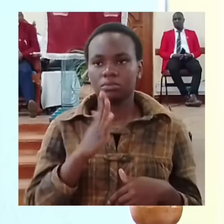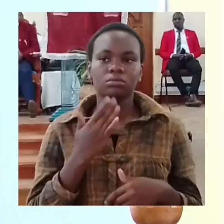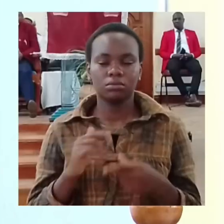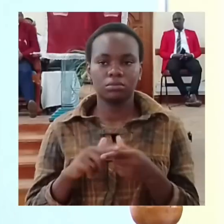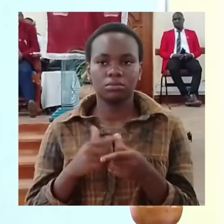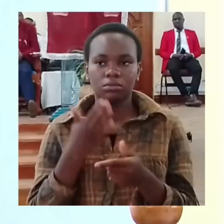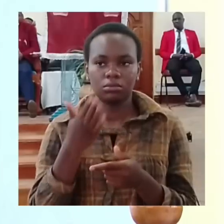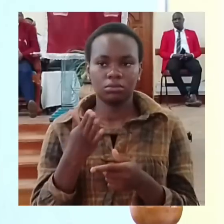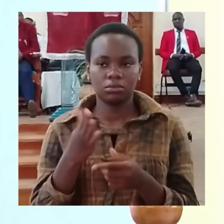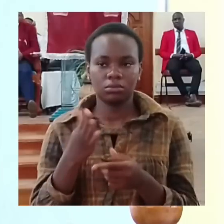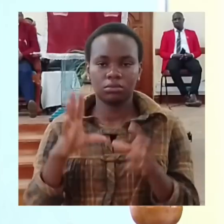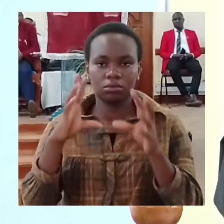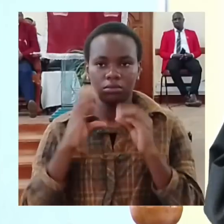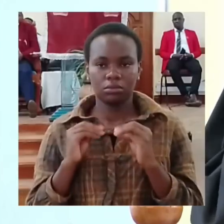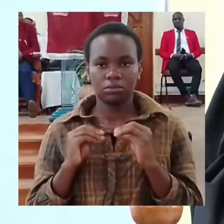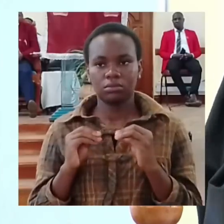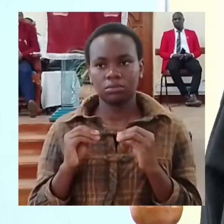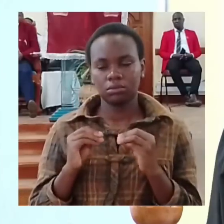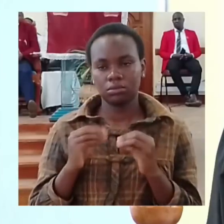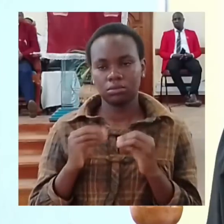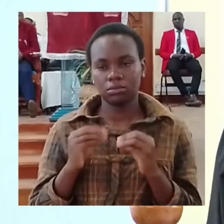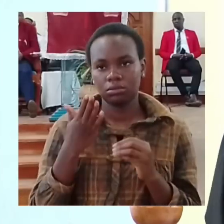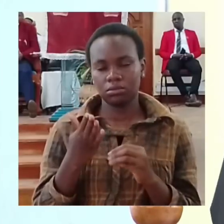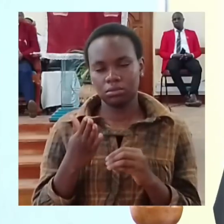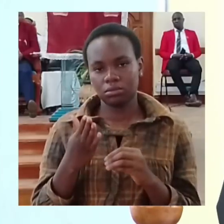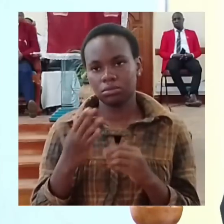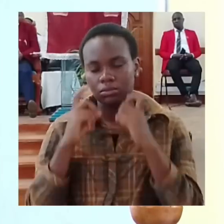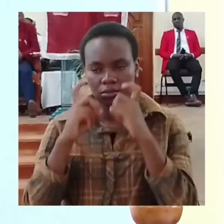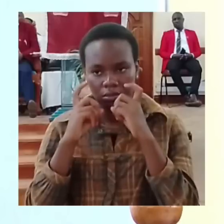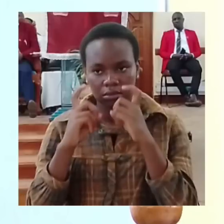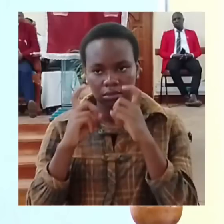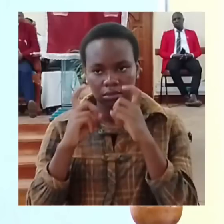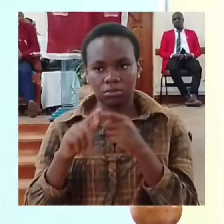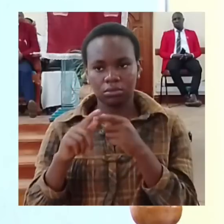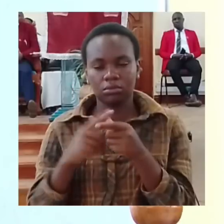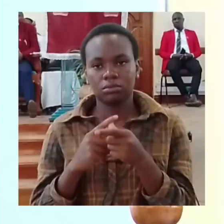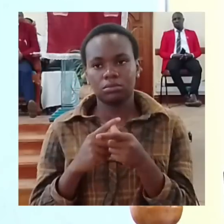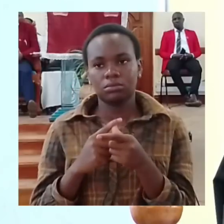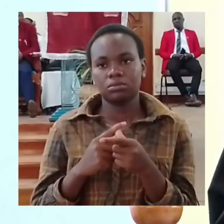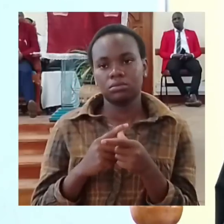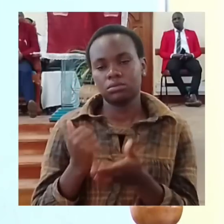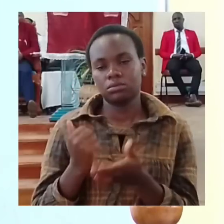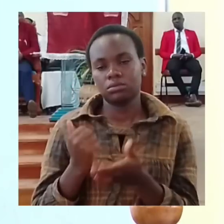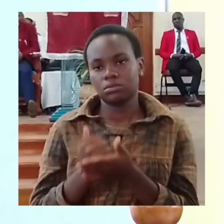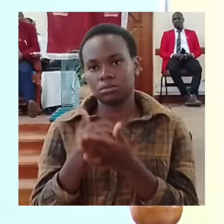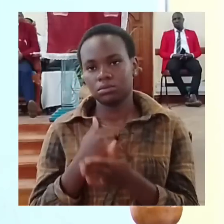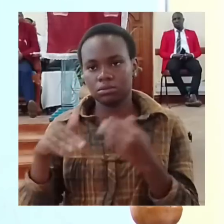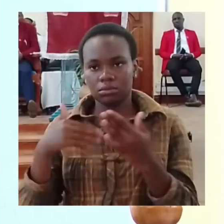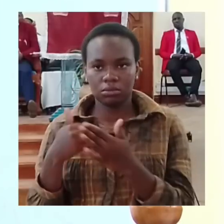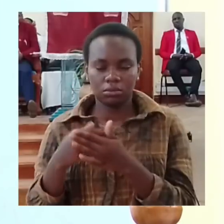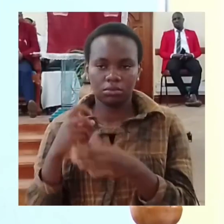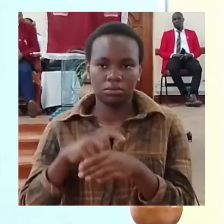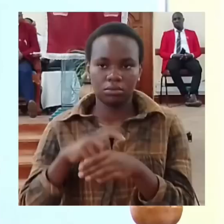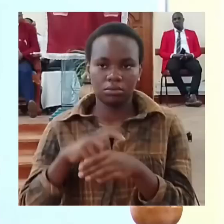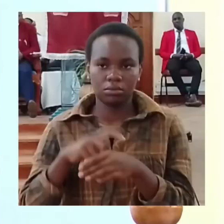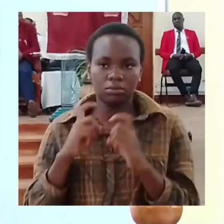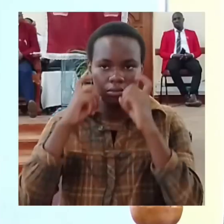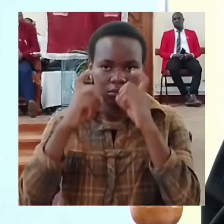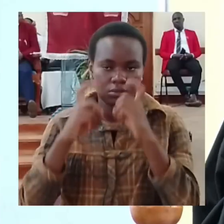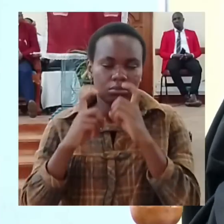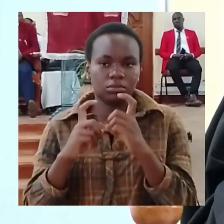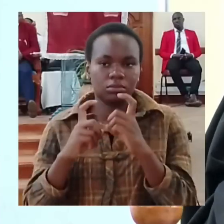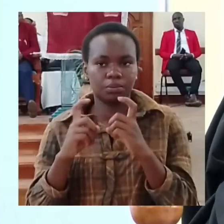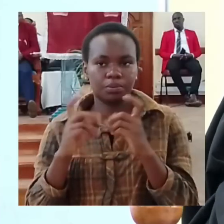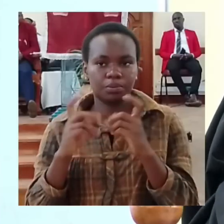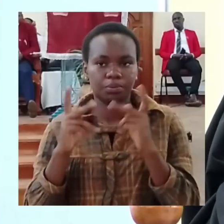mbere yake ĩgetĩkĩra ndĩ njaga humba nguo. Ndĩ mũhũthũ, ndeithagia, ndĩ o mwĩhia.